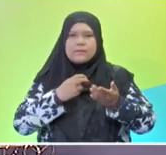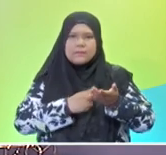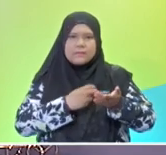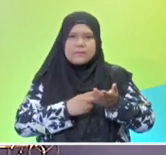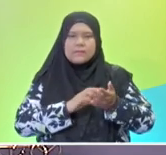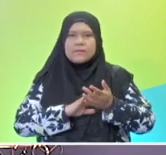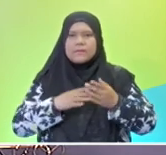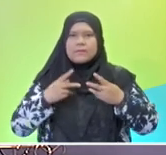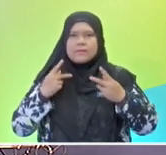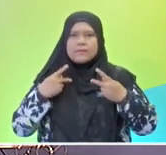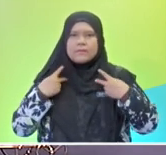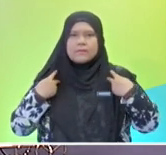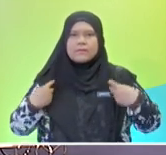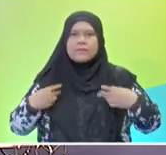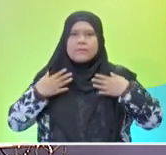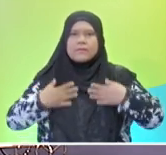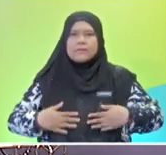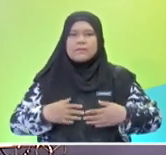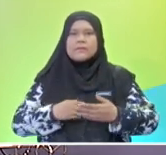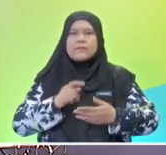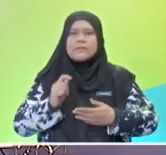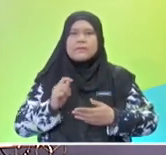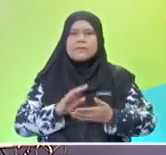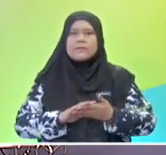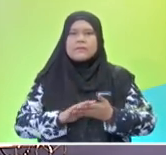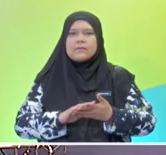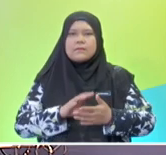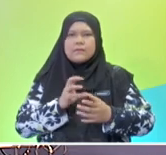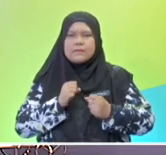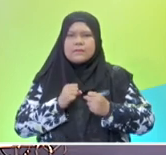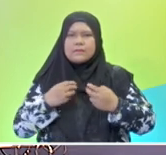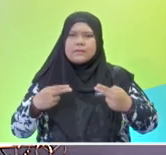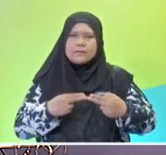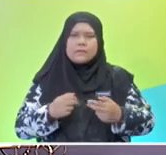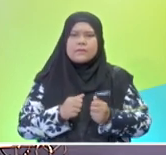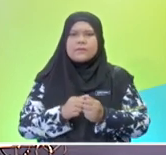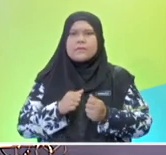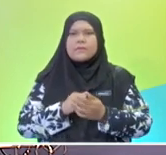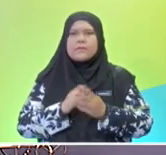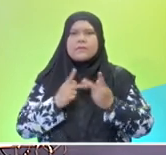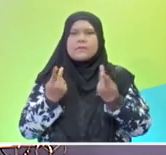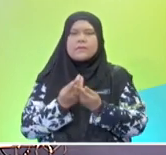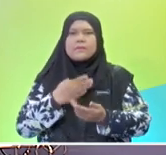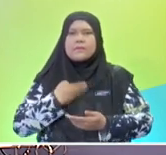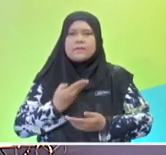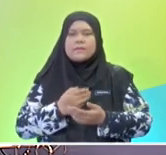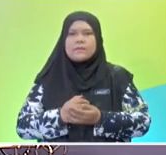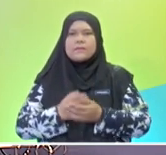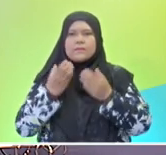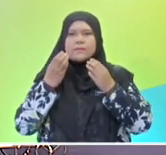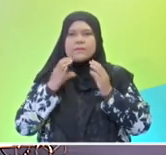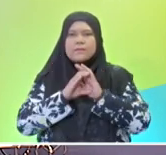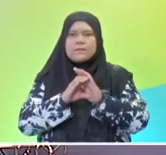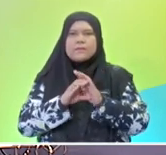tulis perkataan-perkataan yang berkaitan dengan keluarga bahagia. Contohnya harmoni,